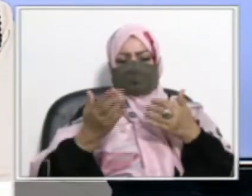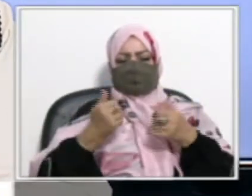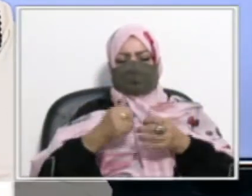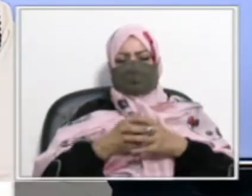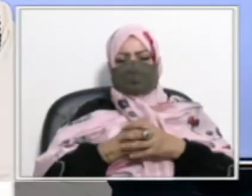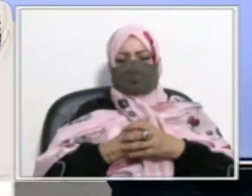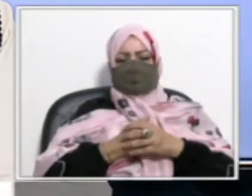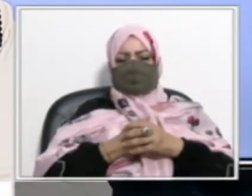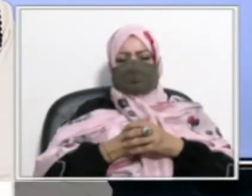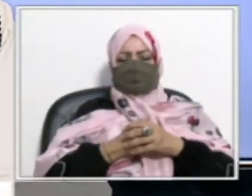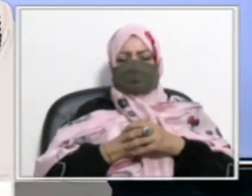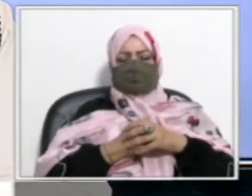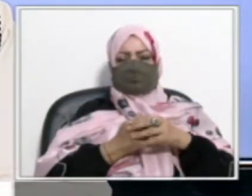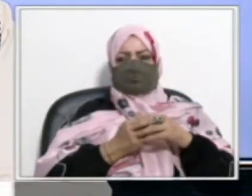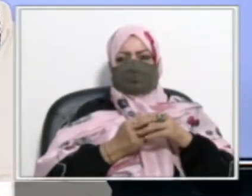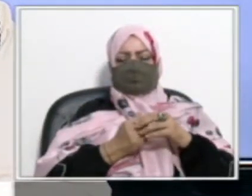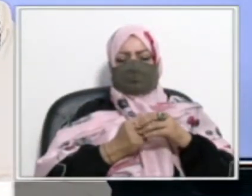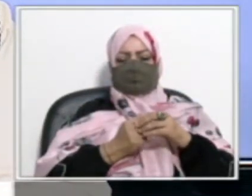كذلك